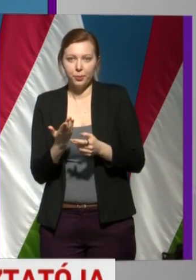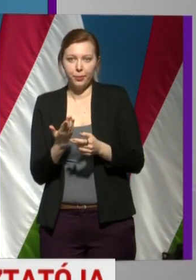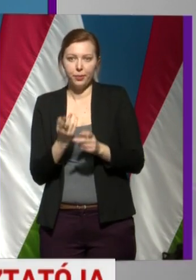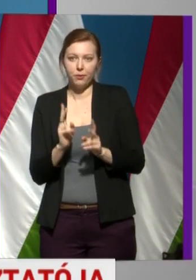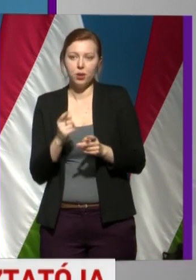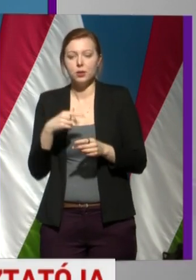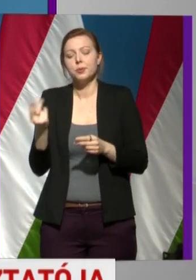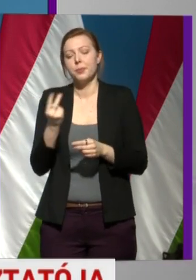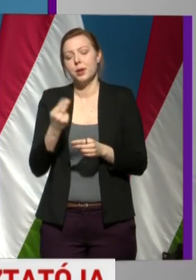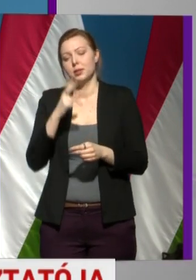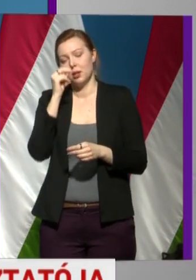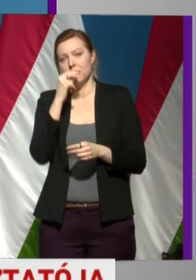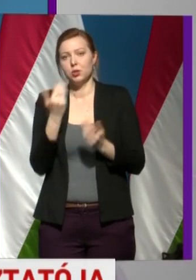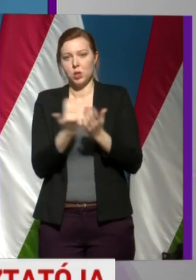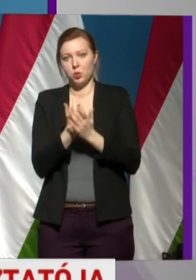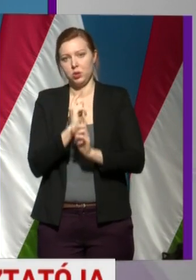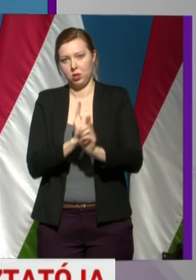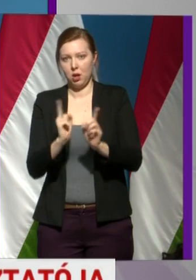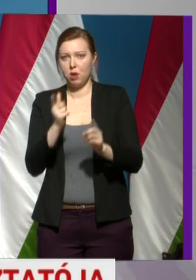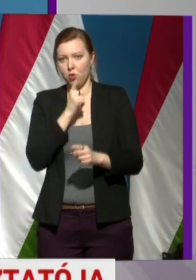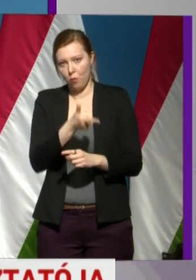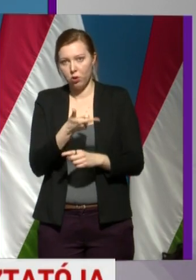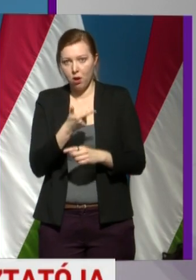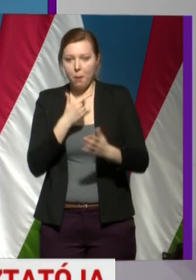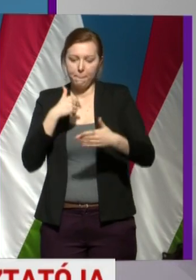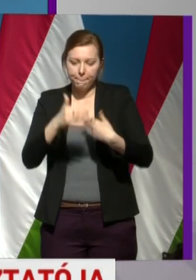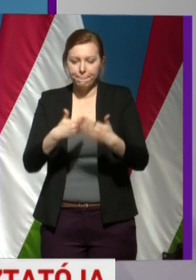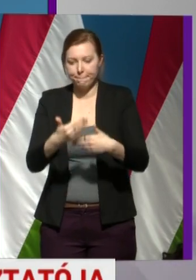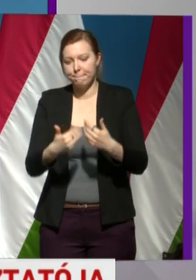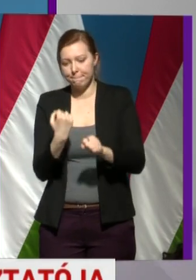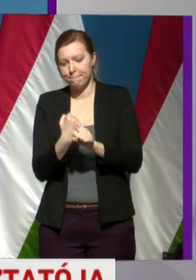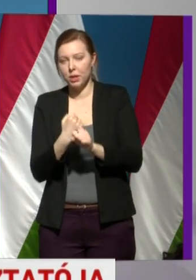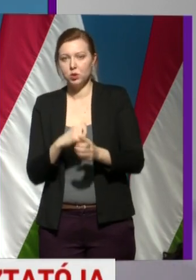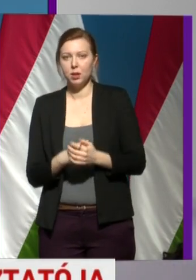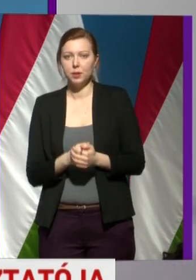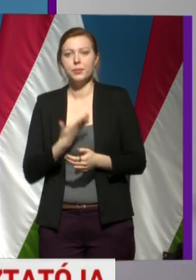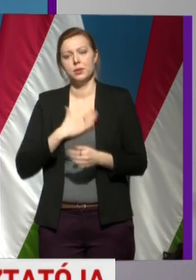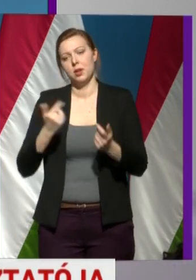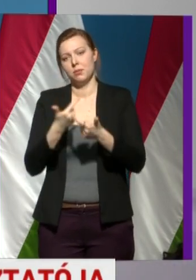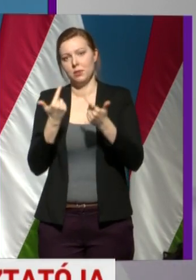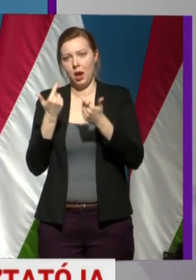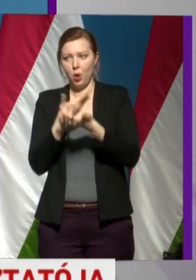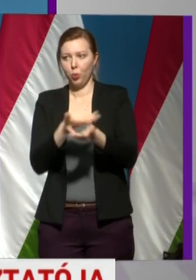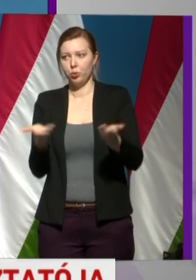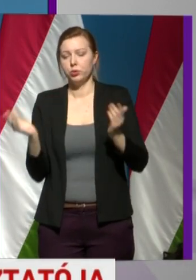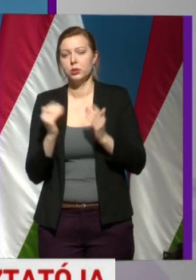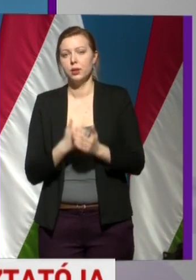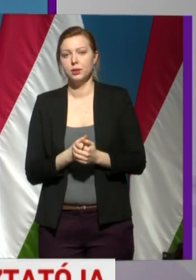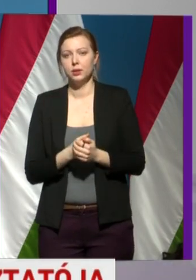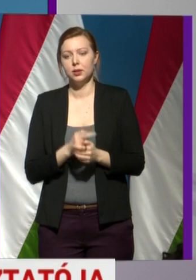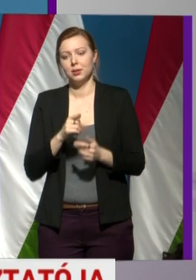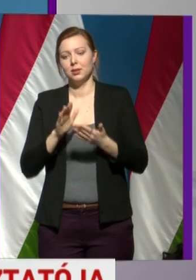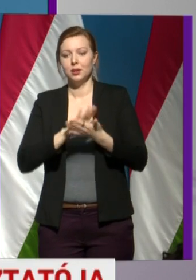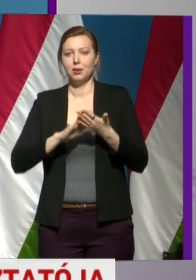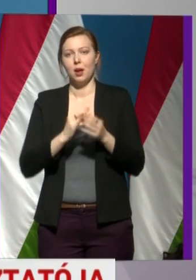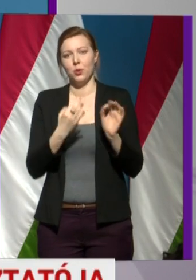azokkal természetesen a rendőrség a szükséges eljárásokat le fogja folytatni. Szeretném tájékoztatni önöket arról, hogy az ilyen